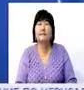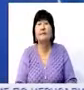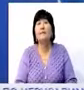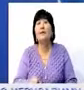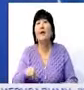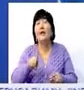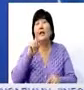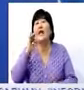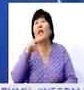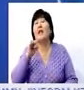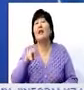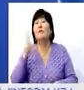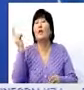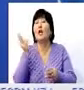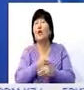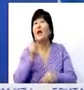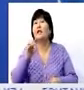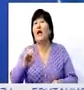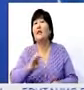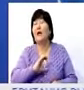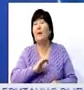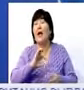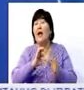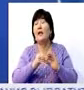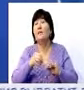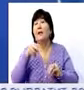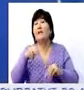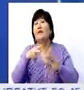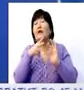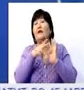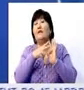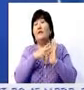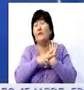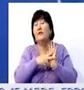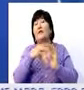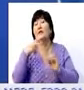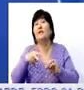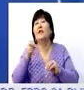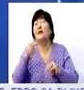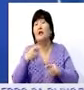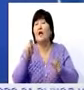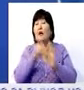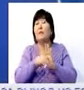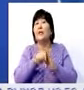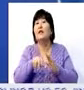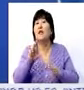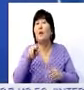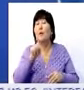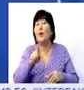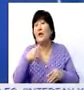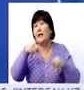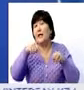Как известно, Ильин был лишен золотых медалей Олимпиады 2008 и 2012 после перепроверки допинг-проб. Согласно